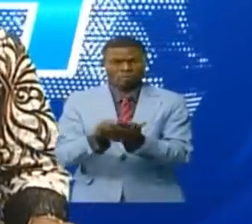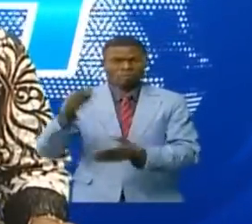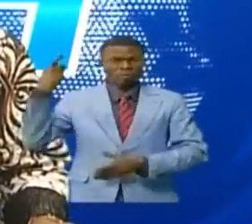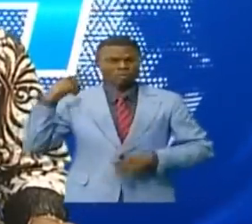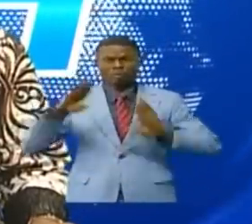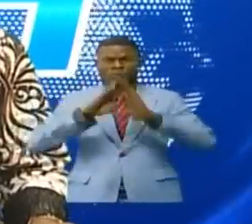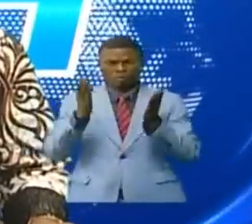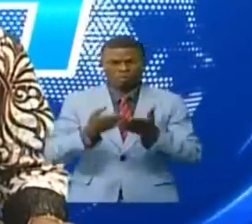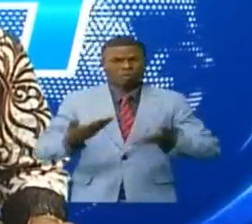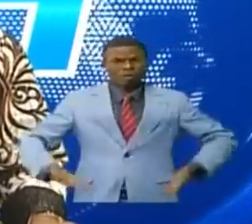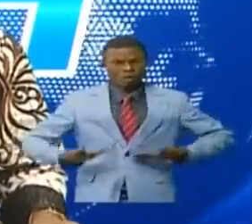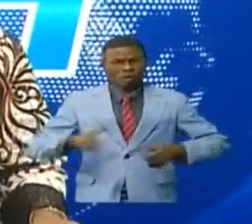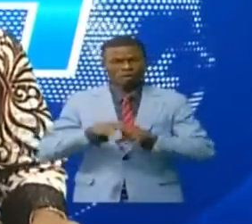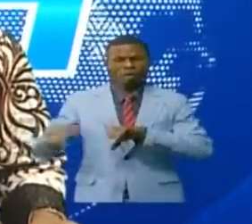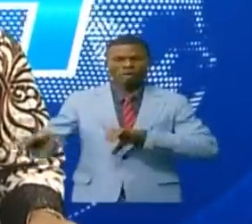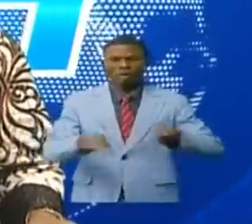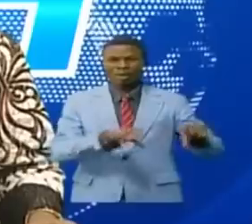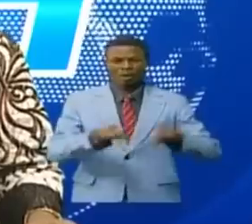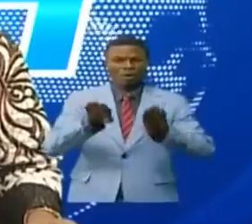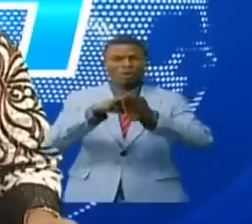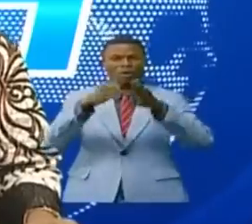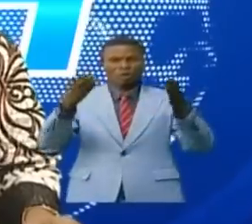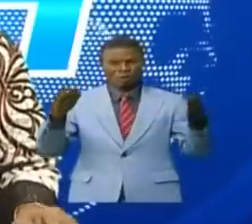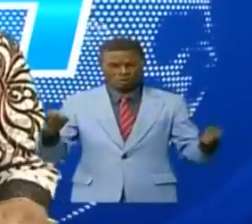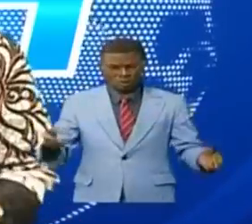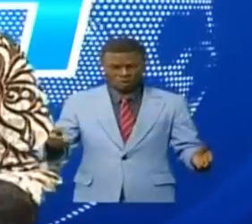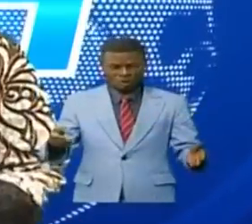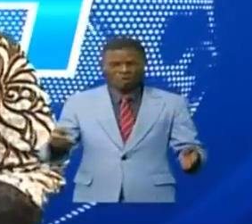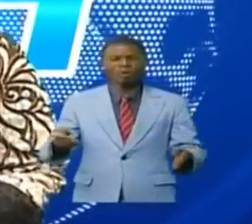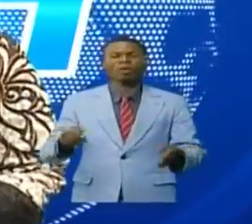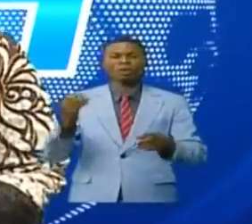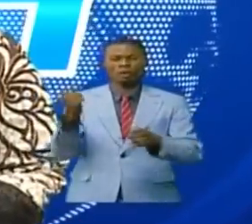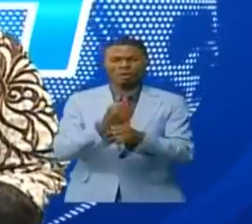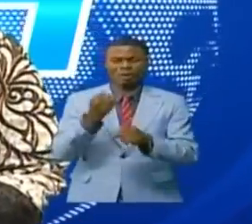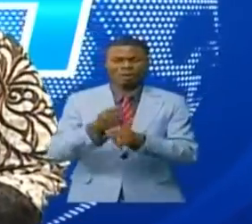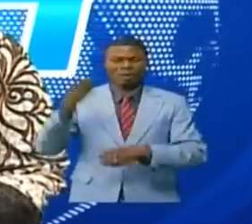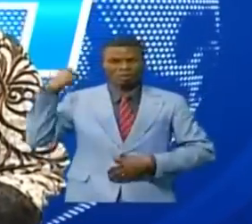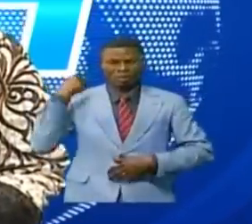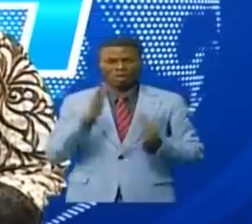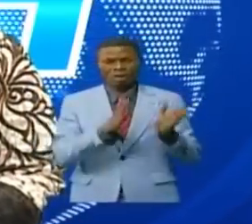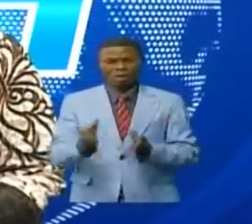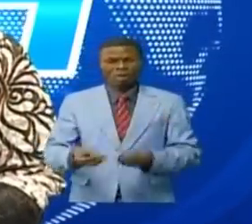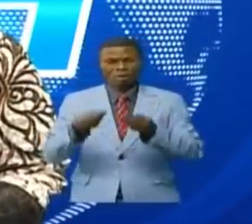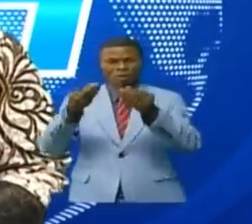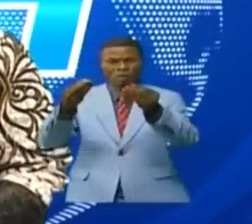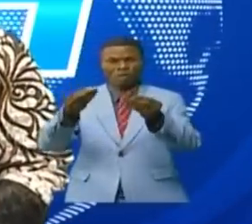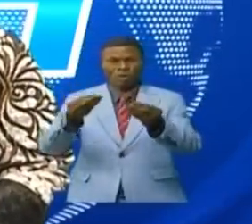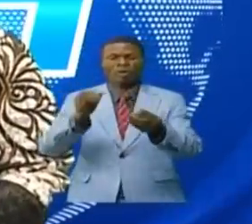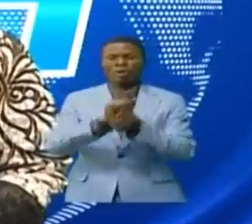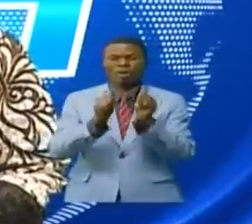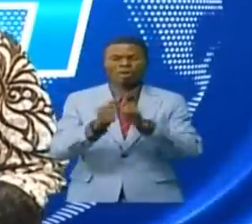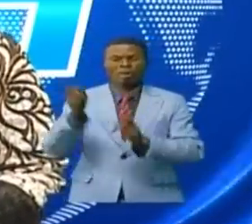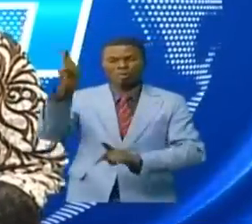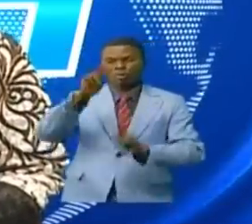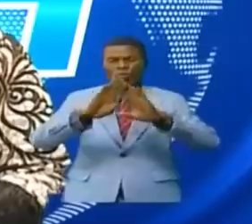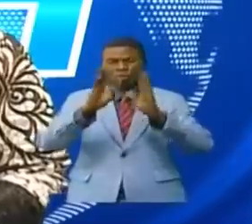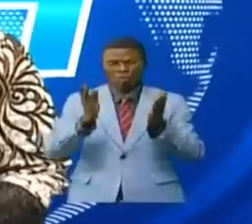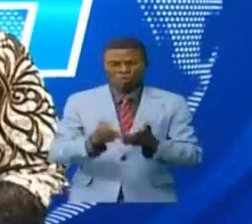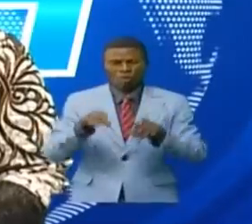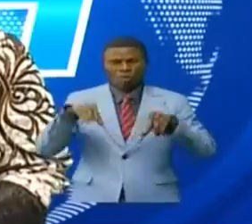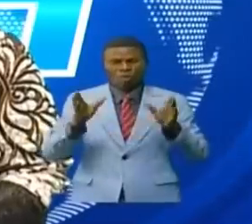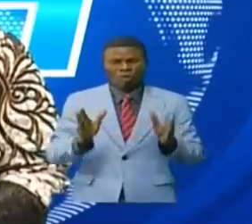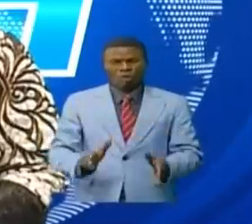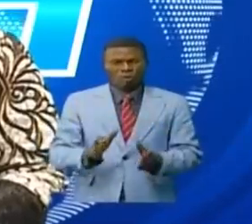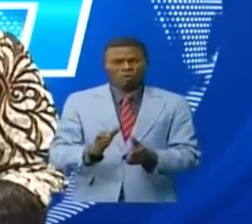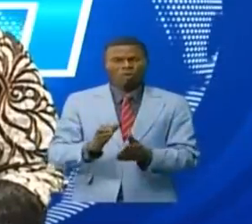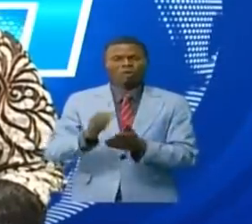peuple saluent la cérémonie d'ouverture et s'apprêtent déjà pour exposer les doléances de la population congolaise